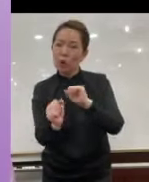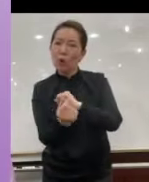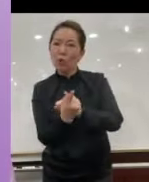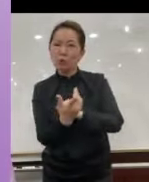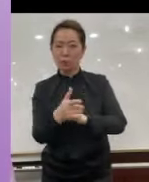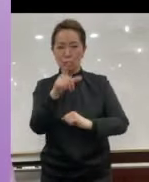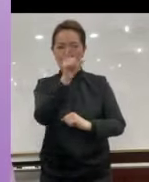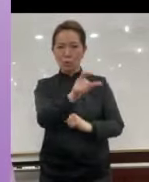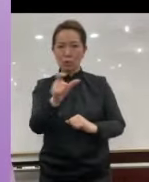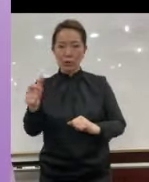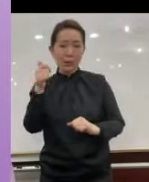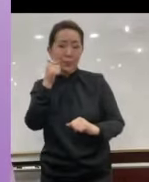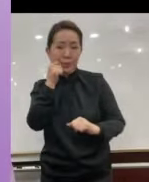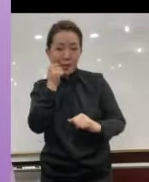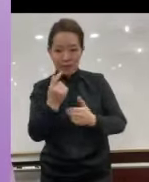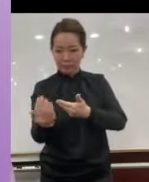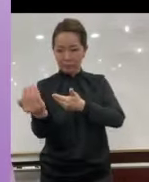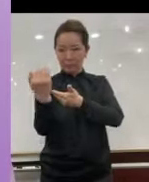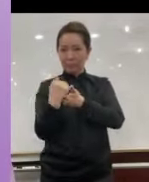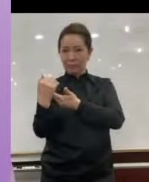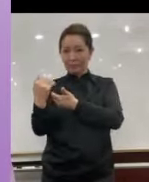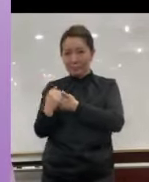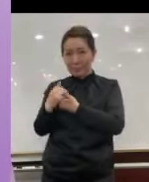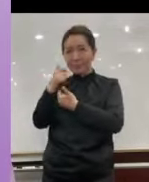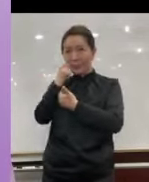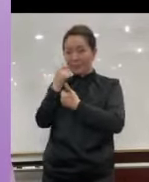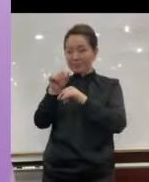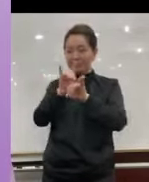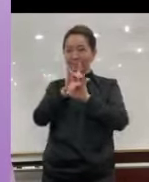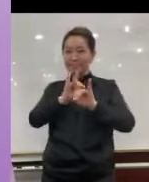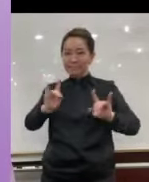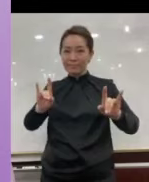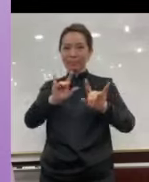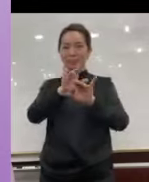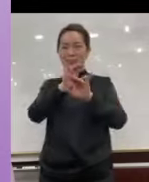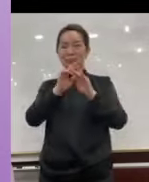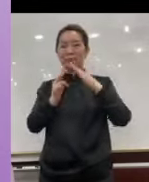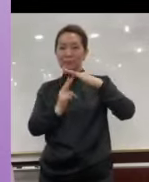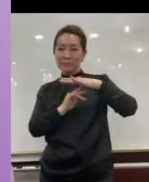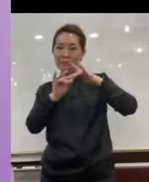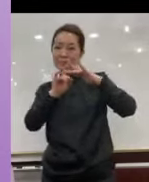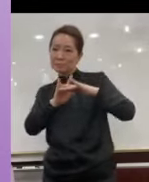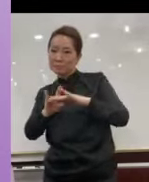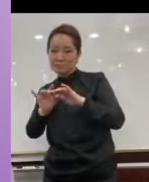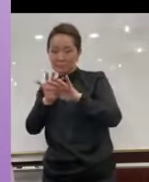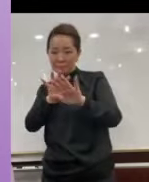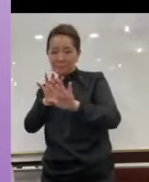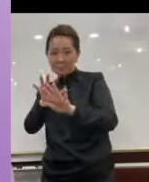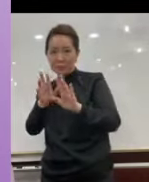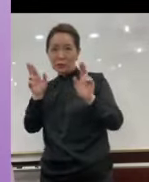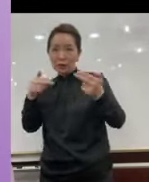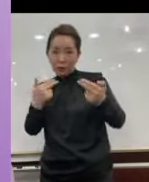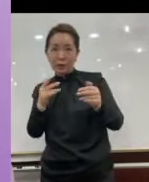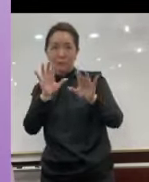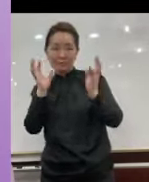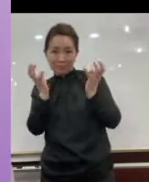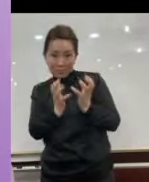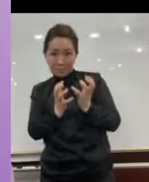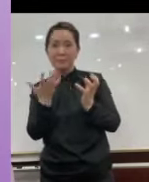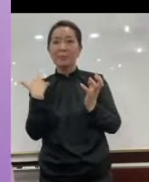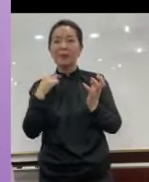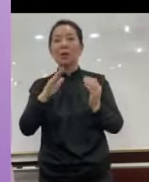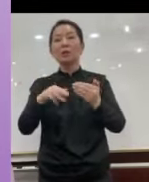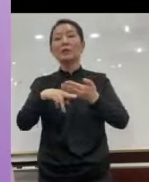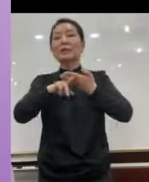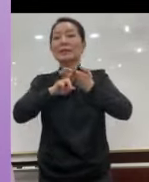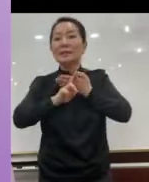биеэрээ оролцож одоо тэр танхимын бүрэнд явуулж исэн сургалт ололж исэн. Одоо үүнээс хойш бол